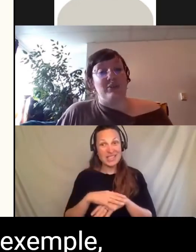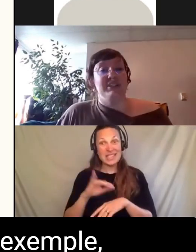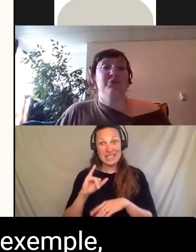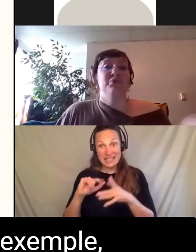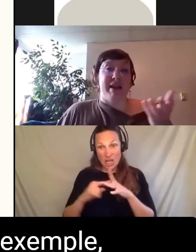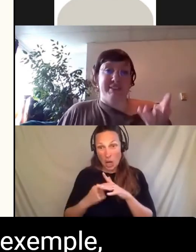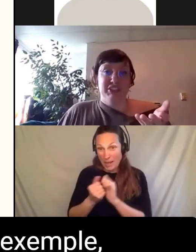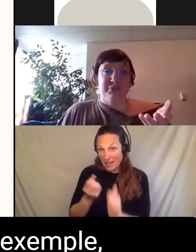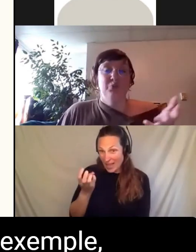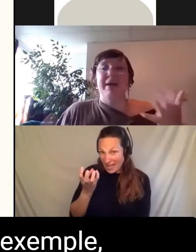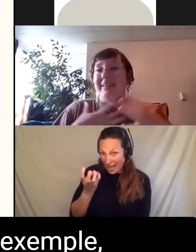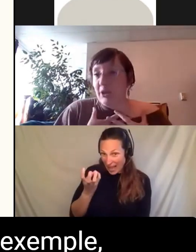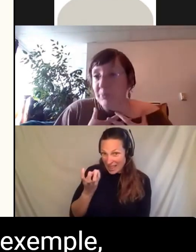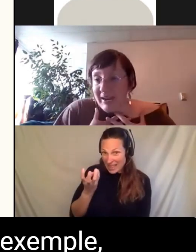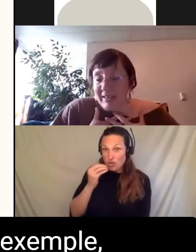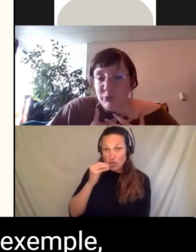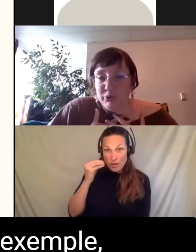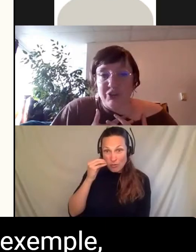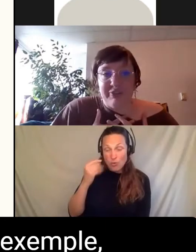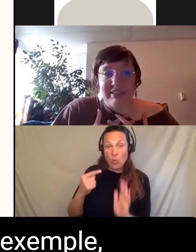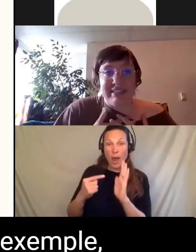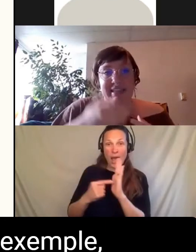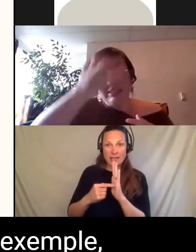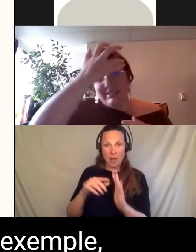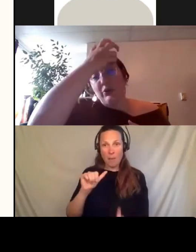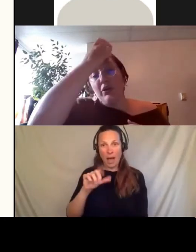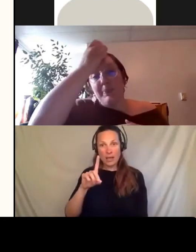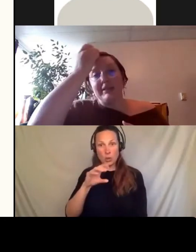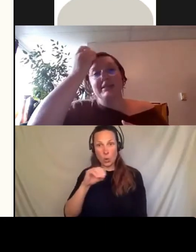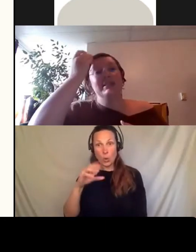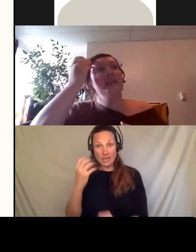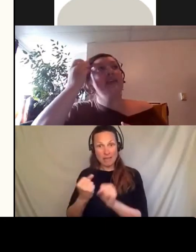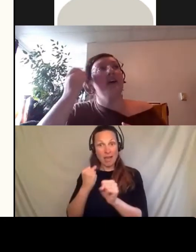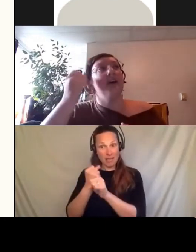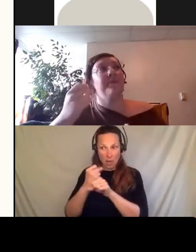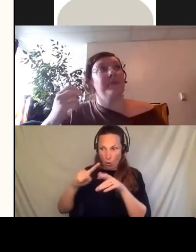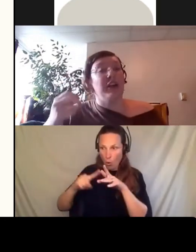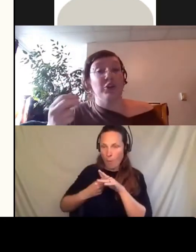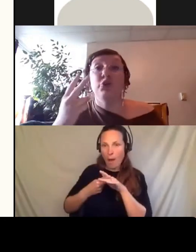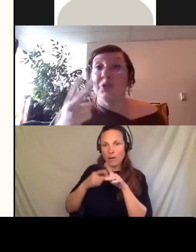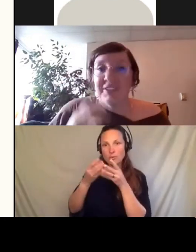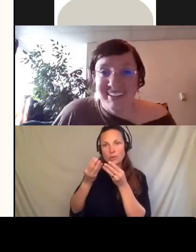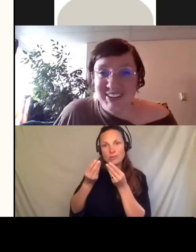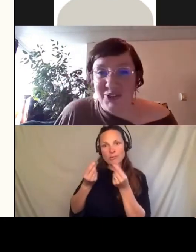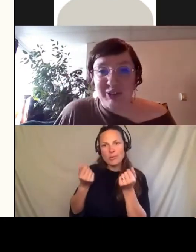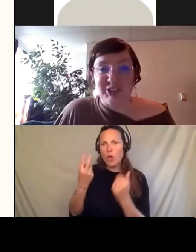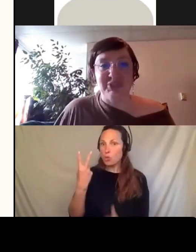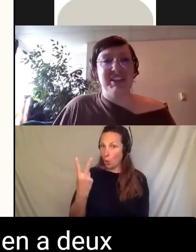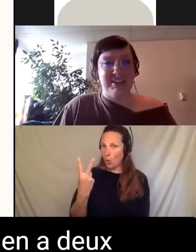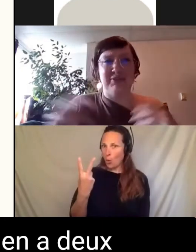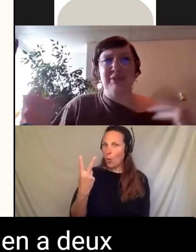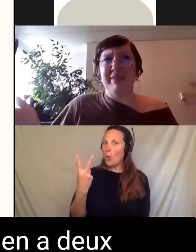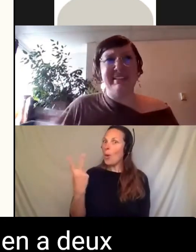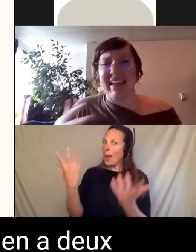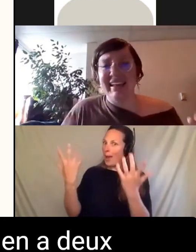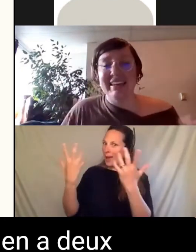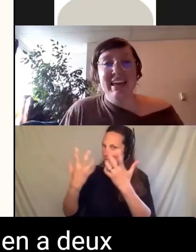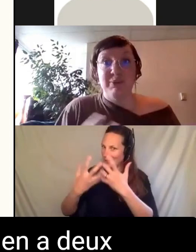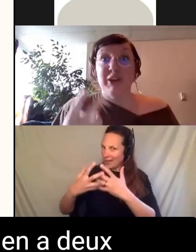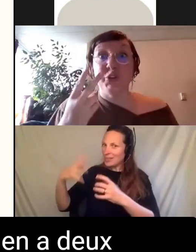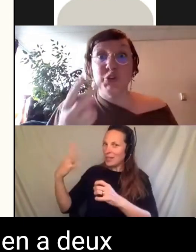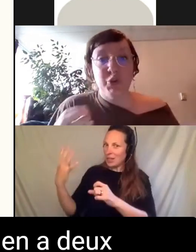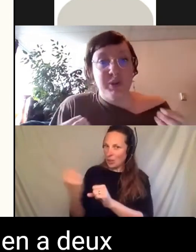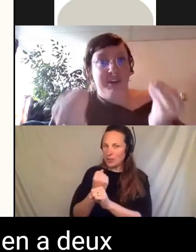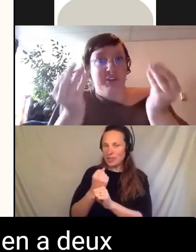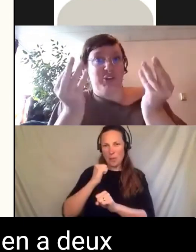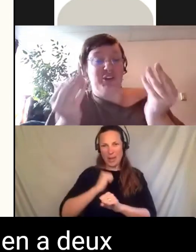graines. Donc, si vous le partez chez vous, par exemple, à la dose qu'on a faite cette année, c'est qu'on a parti, il y en a 2 qui ont fonctionné. On en avait fait peut-être 5, puis